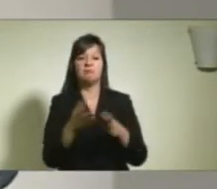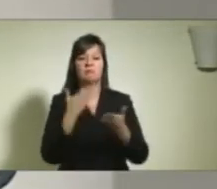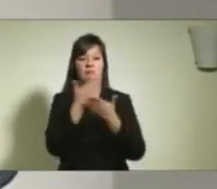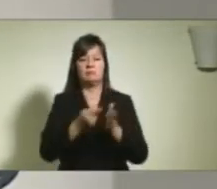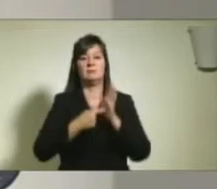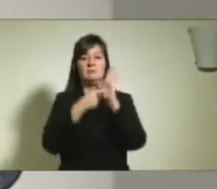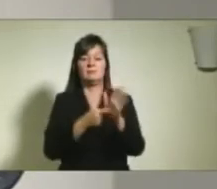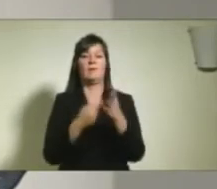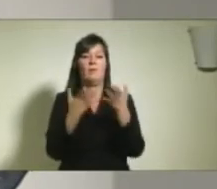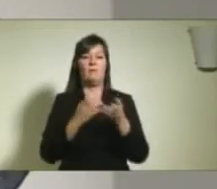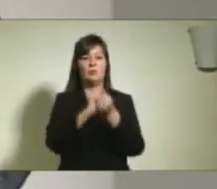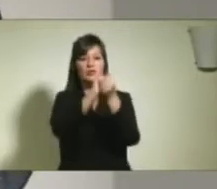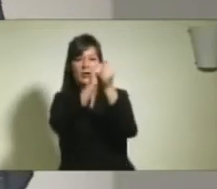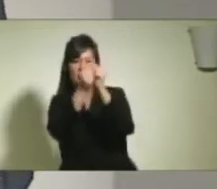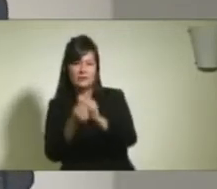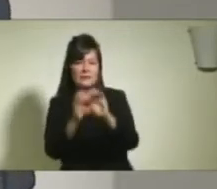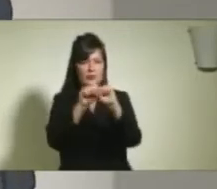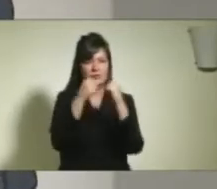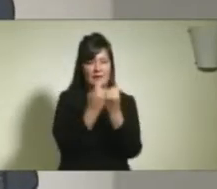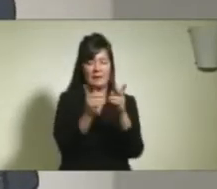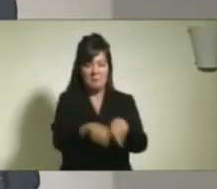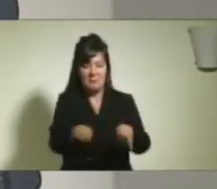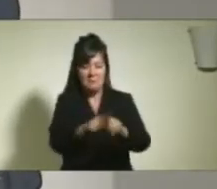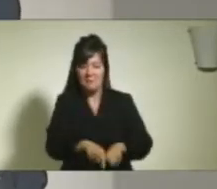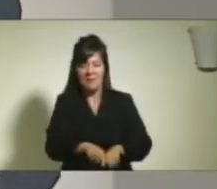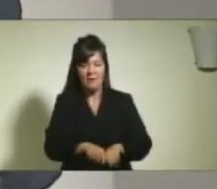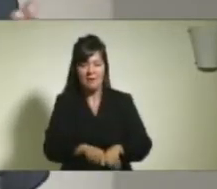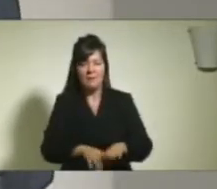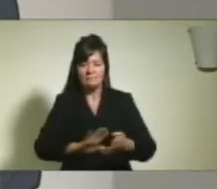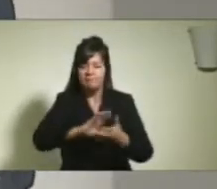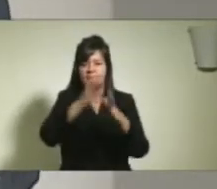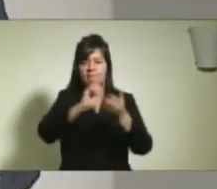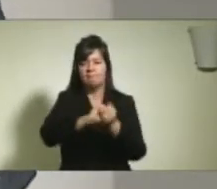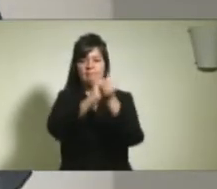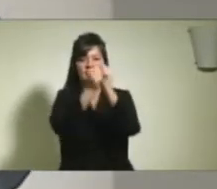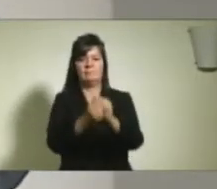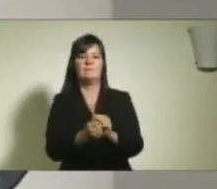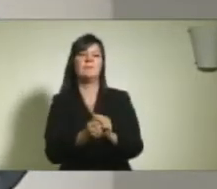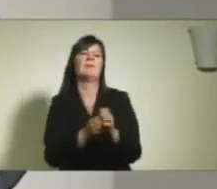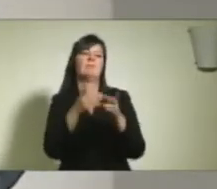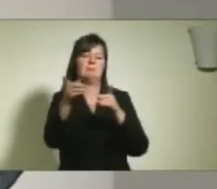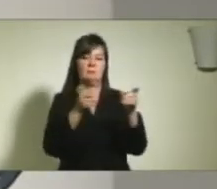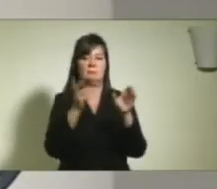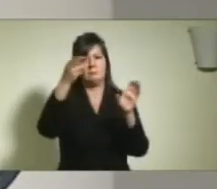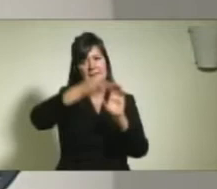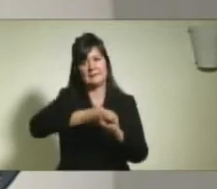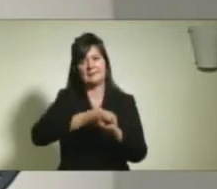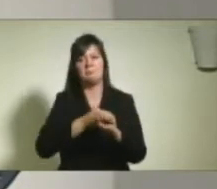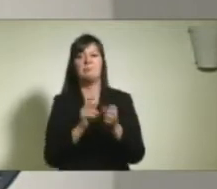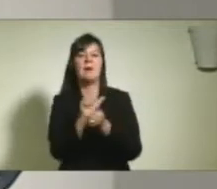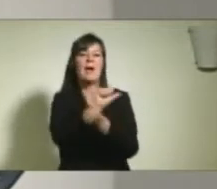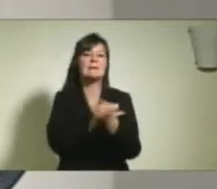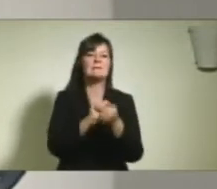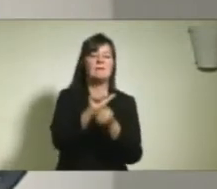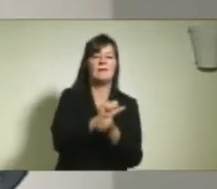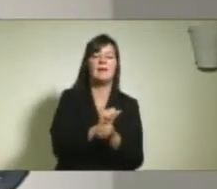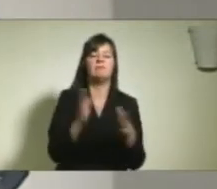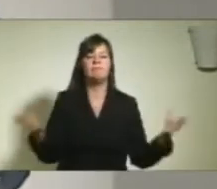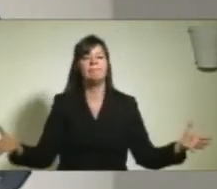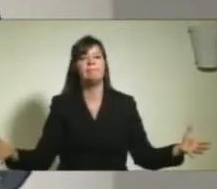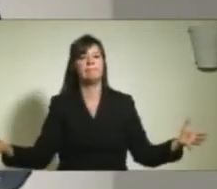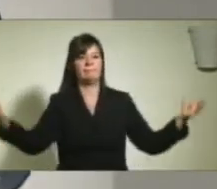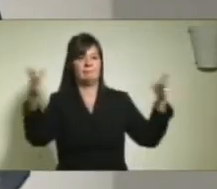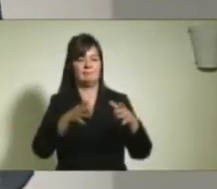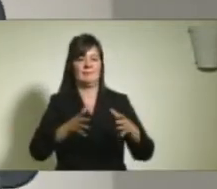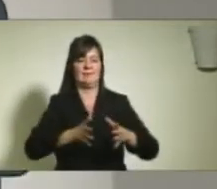changer cette société. Donc, on vous invite à participer à ces activités-là. Participons en grand